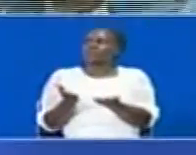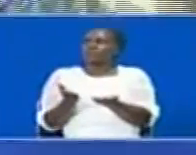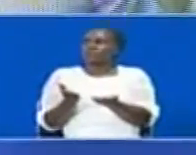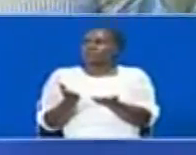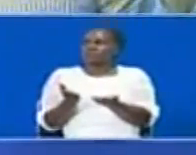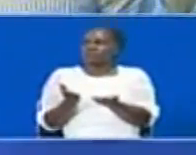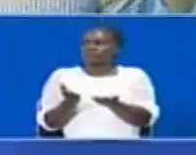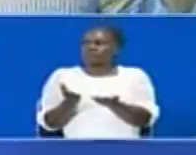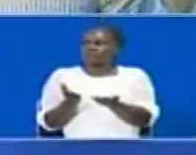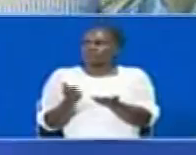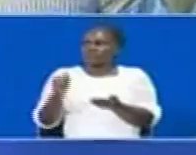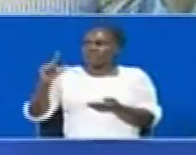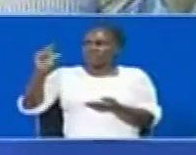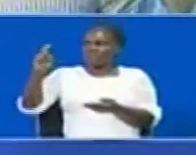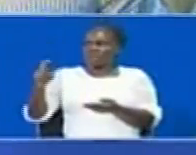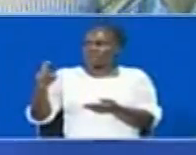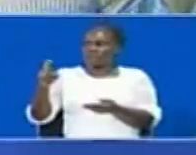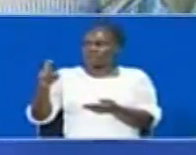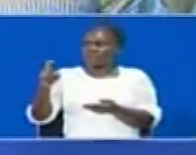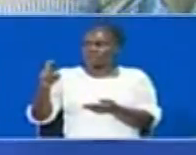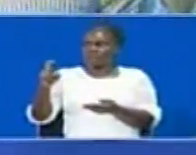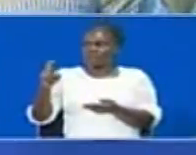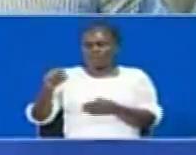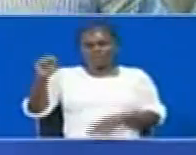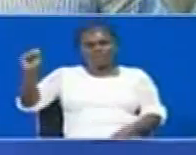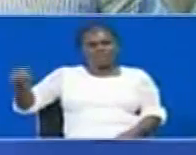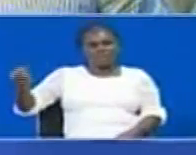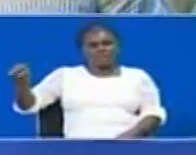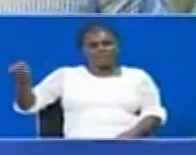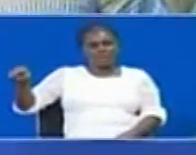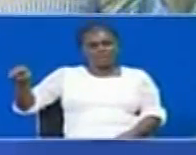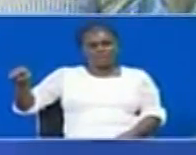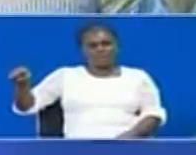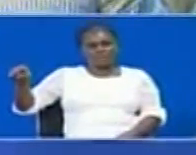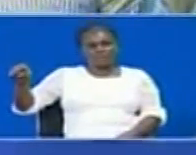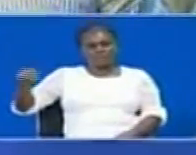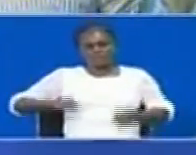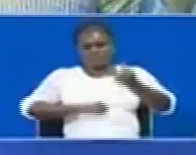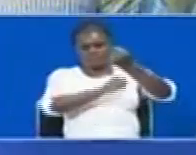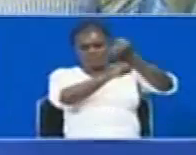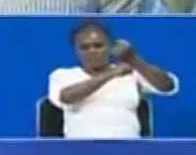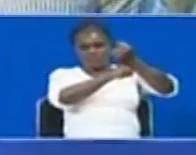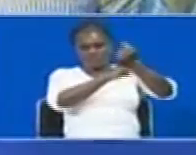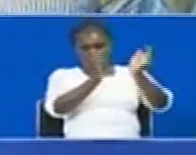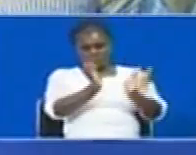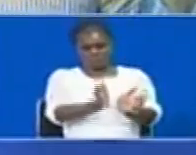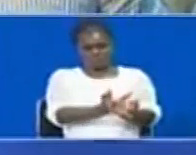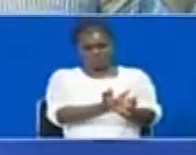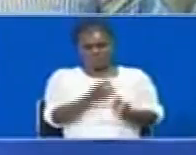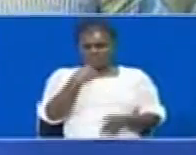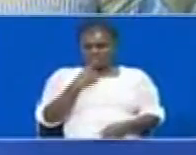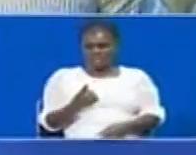At Alex Menjo katika mtandao wa Twitter anasema ndio anaunga mkono kufungwa kwa viongozi wa madaktari, na